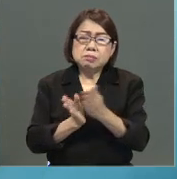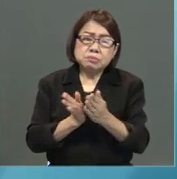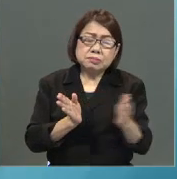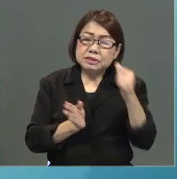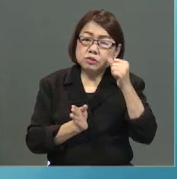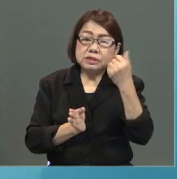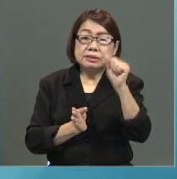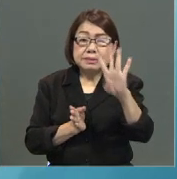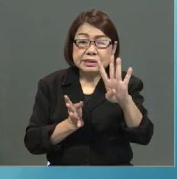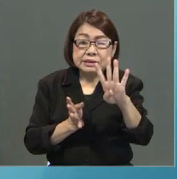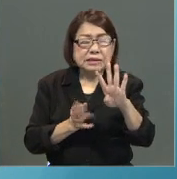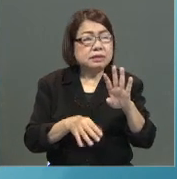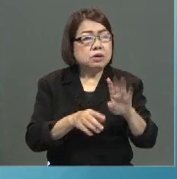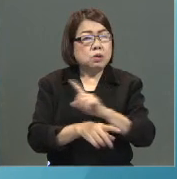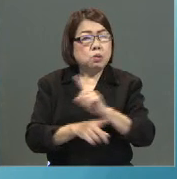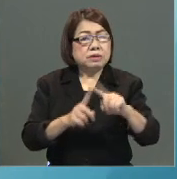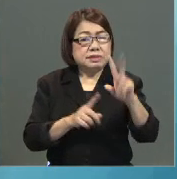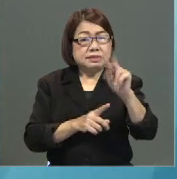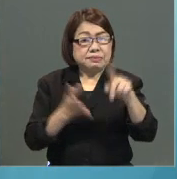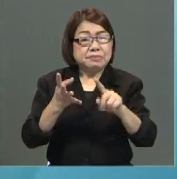ซึ่งจะหมดประมาณสักสิ้นเดือนนี้เราแค่ 2นะครับแล้วถ้าเราบอกว่าเวลาคนบอกว่ายกเลิกเถอะพอแล้ว